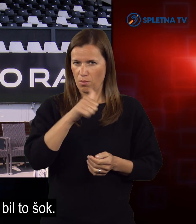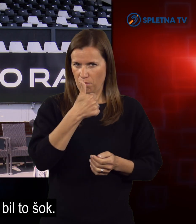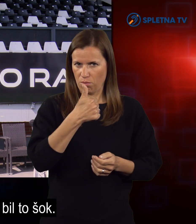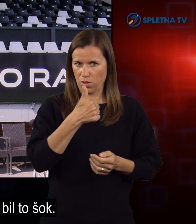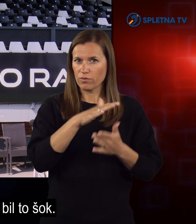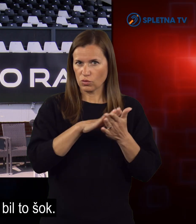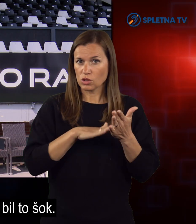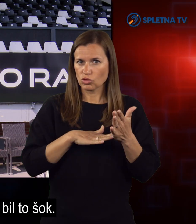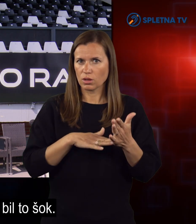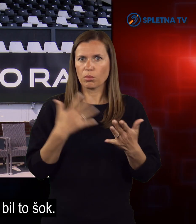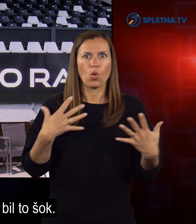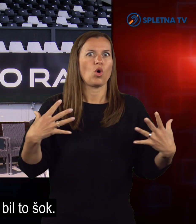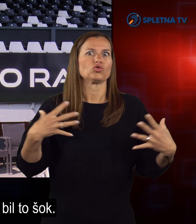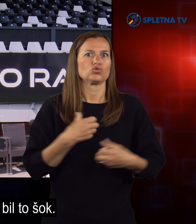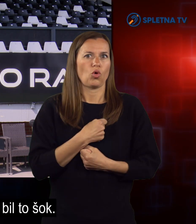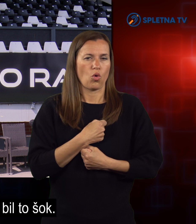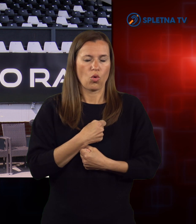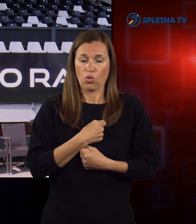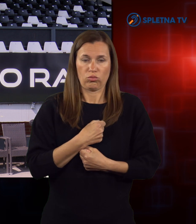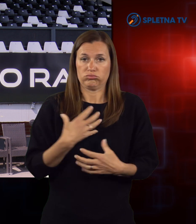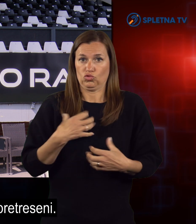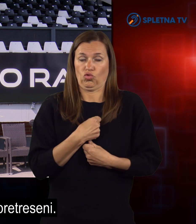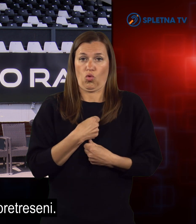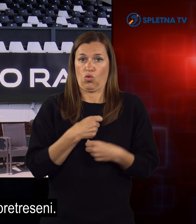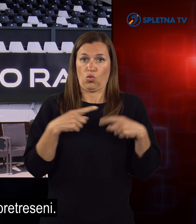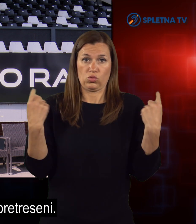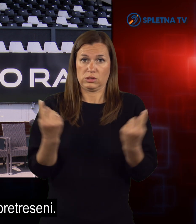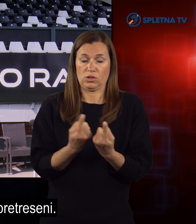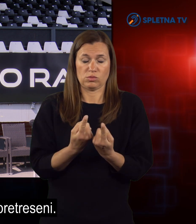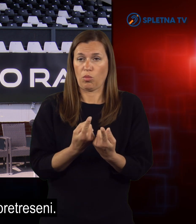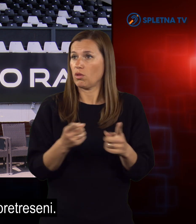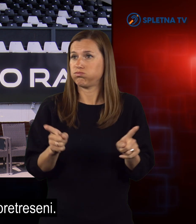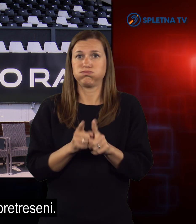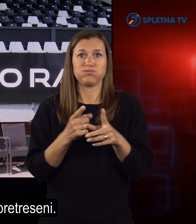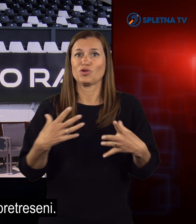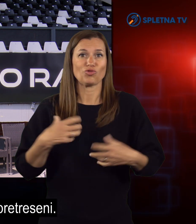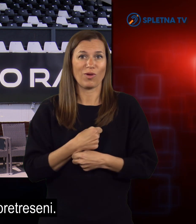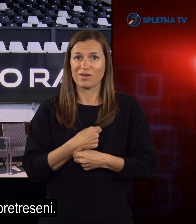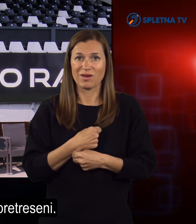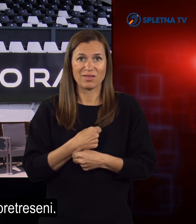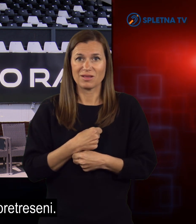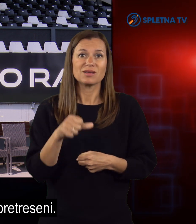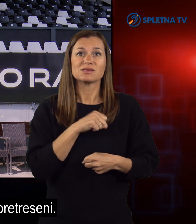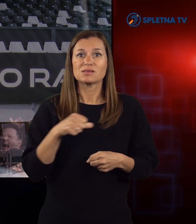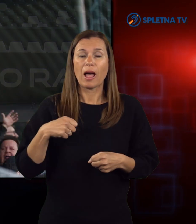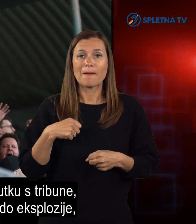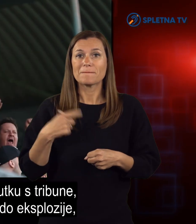V prvi fazi je bil to šok. Bil je šok, vsi smo bili